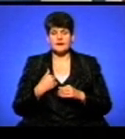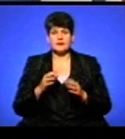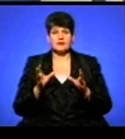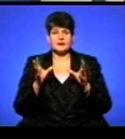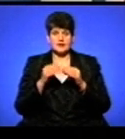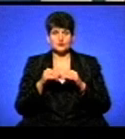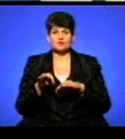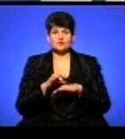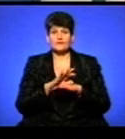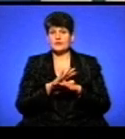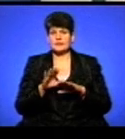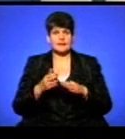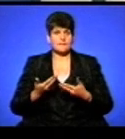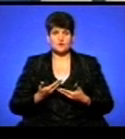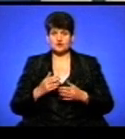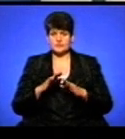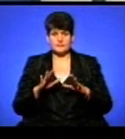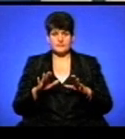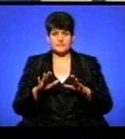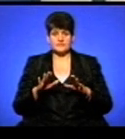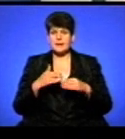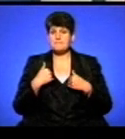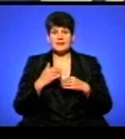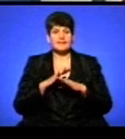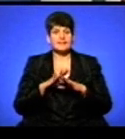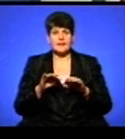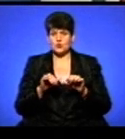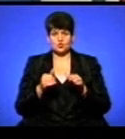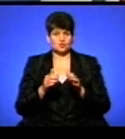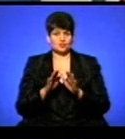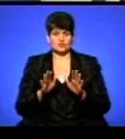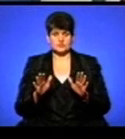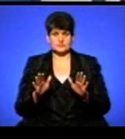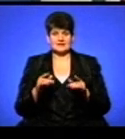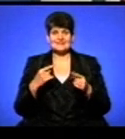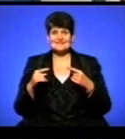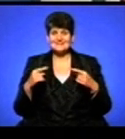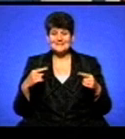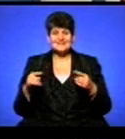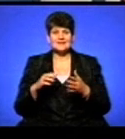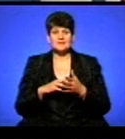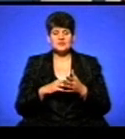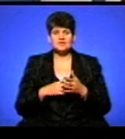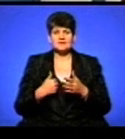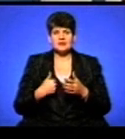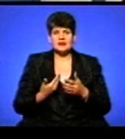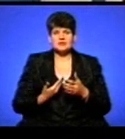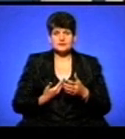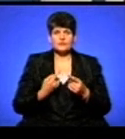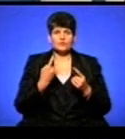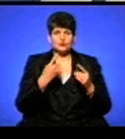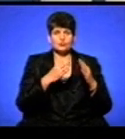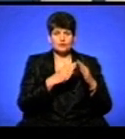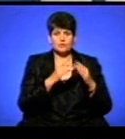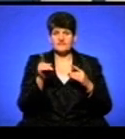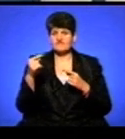з чоловіком не проживаю. Ми не розлучені. З різних причин я живу в одному домі, він